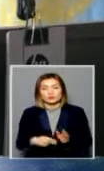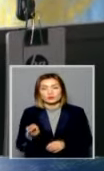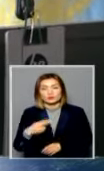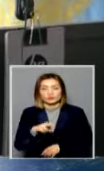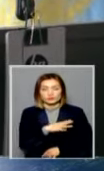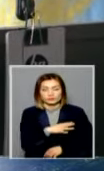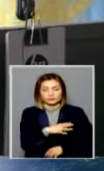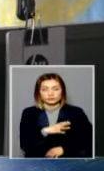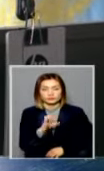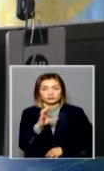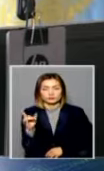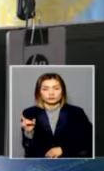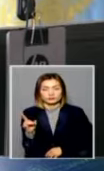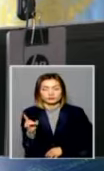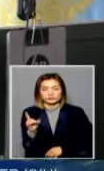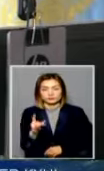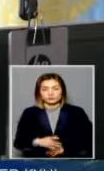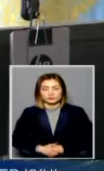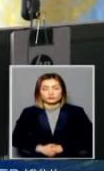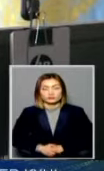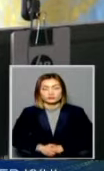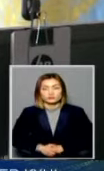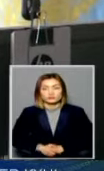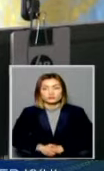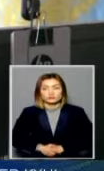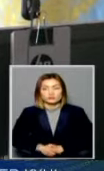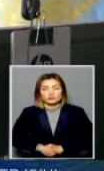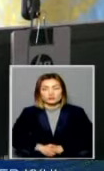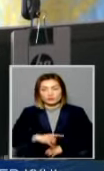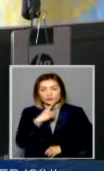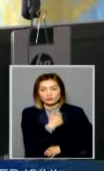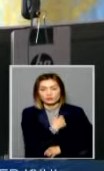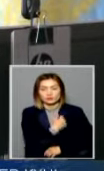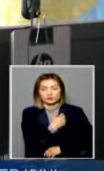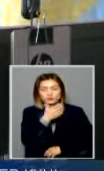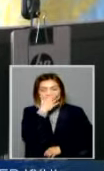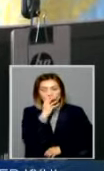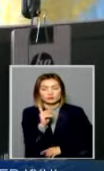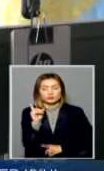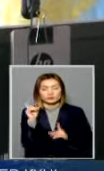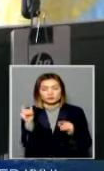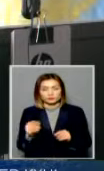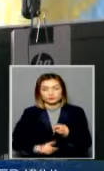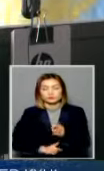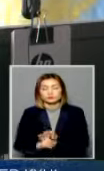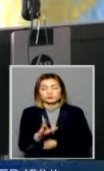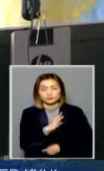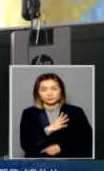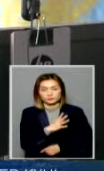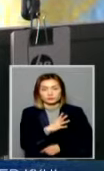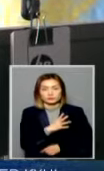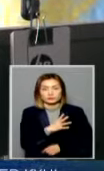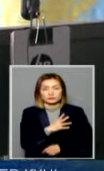27-29-да Кеңес Социалистік Республикалық Одағы қарулы күштерінің Ауғанстанға кіруінен басталған соғыс.